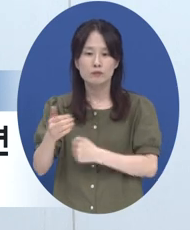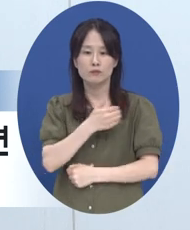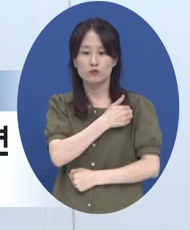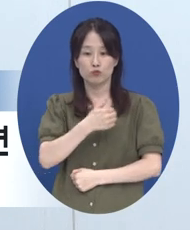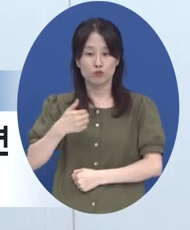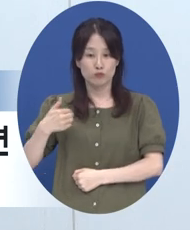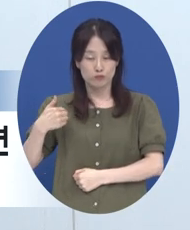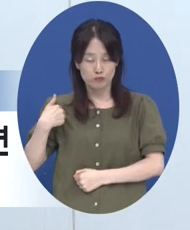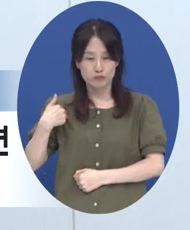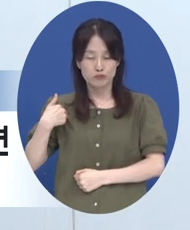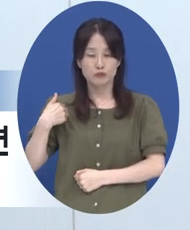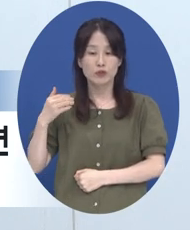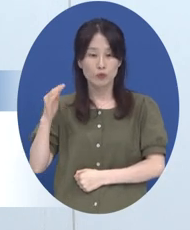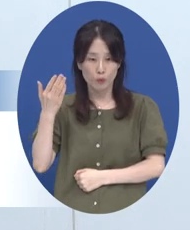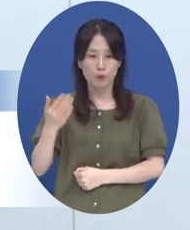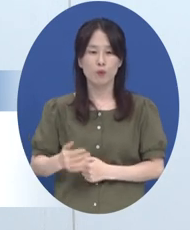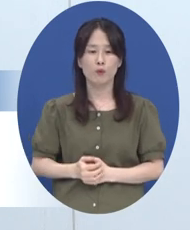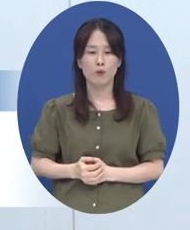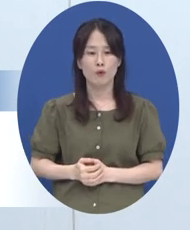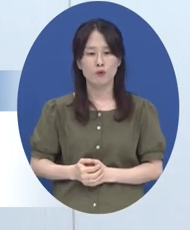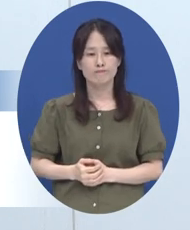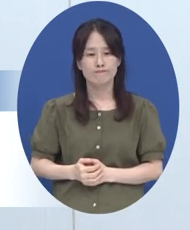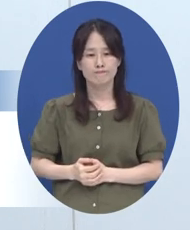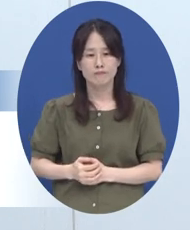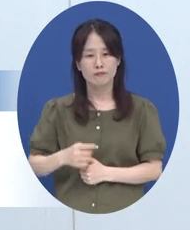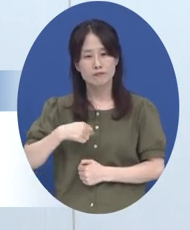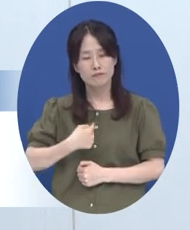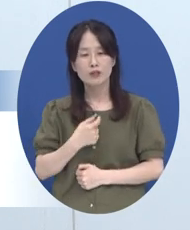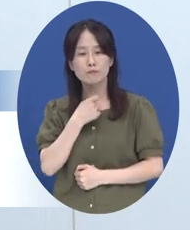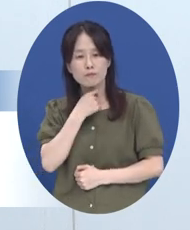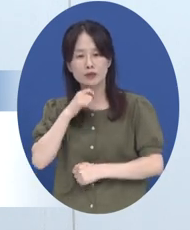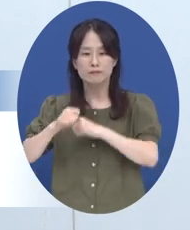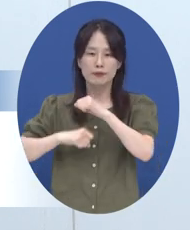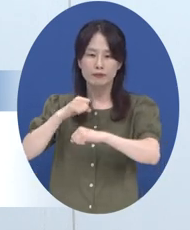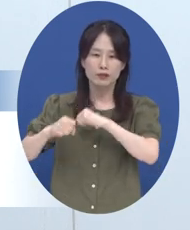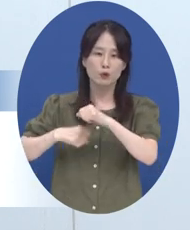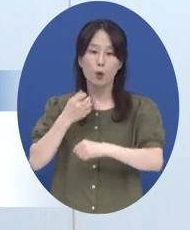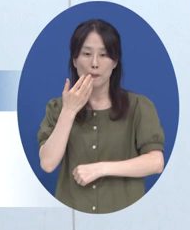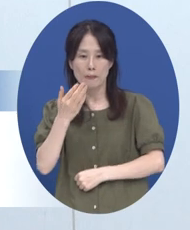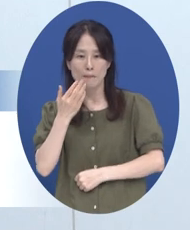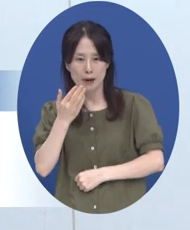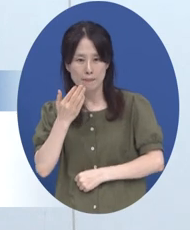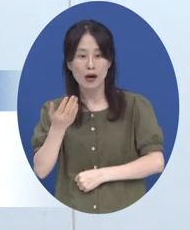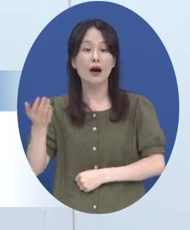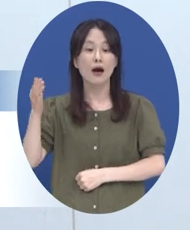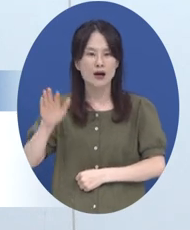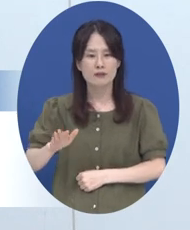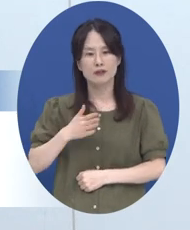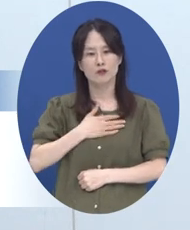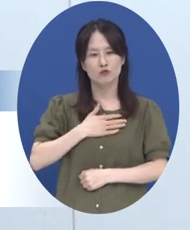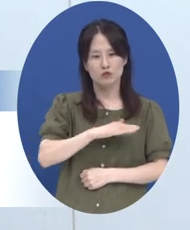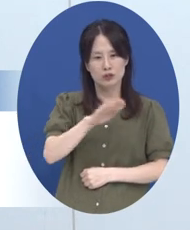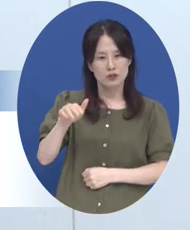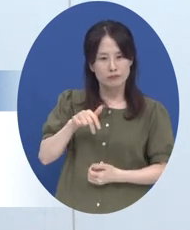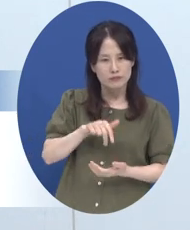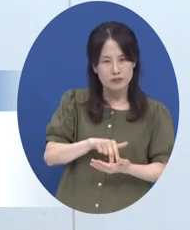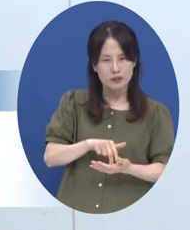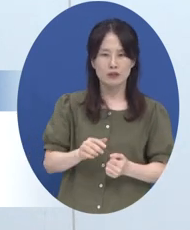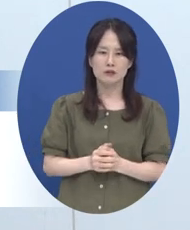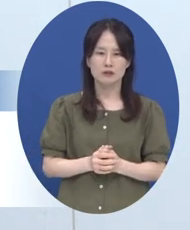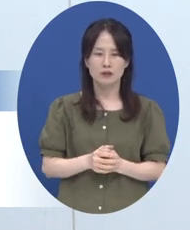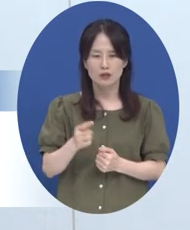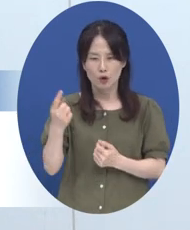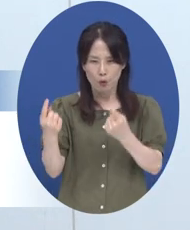있어가지고 여유가 캐서 사실 뭐 다른 자기가 즐기고 싶은 것 하고 싶은 것을 하게 되는데 저희는 떻게